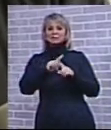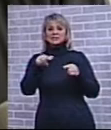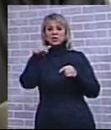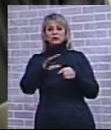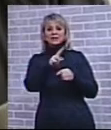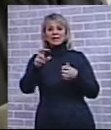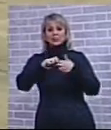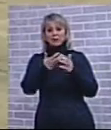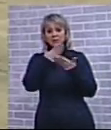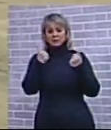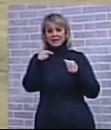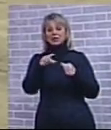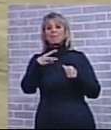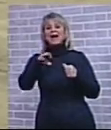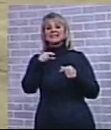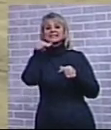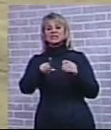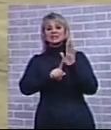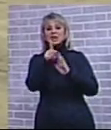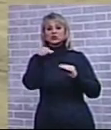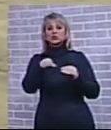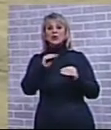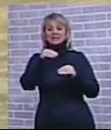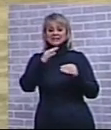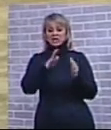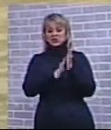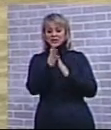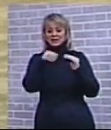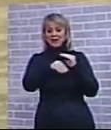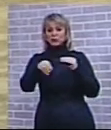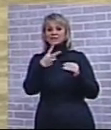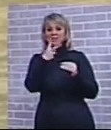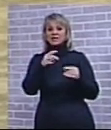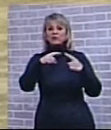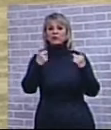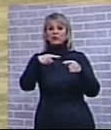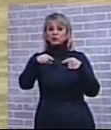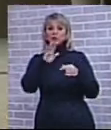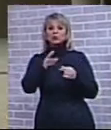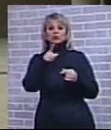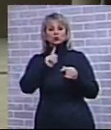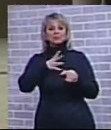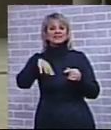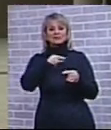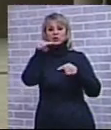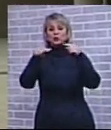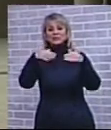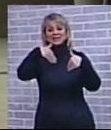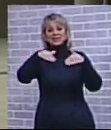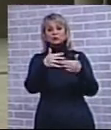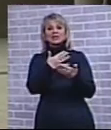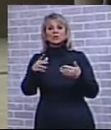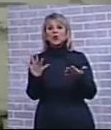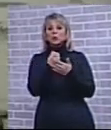абсолютно никаких проблем нет. В мае здесь начнут сажать траву. Смотреть футбол на Ростов-арене будет удобно с любой точки трибун.